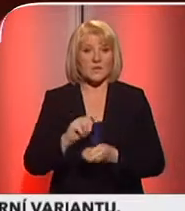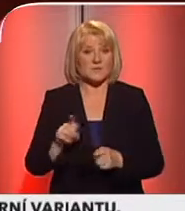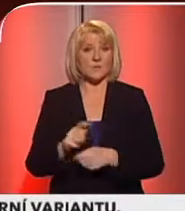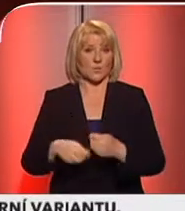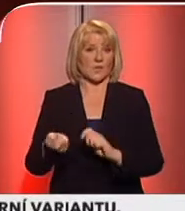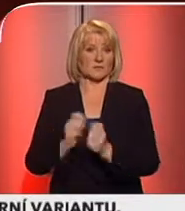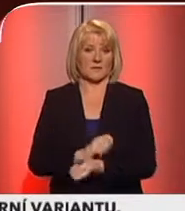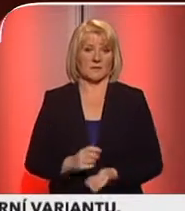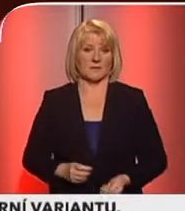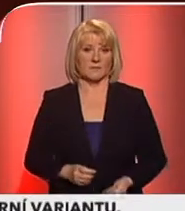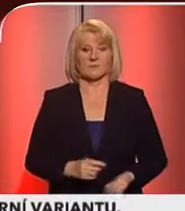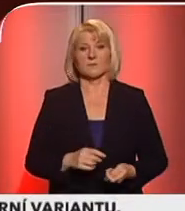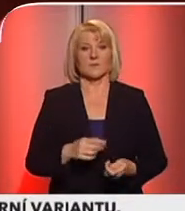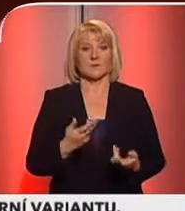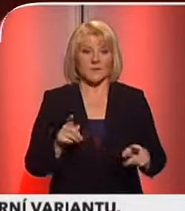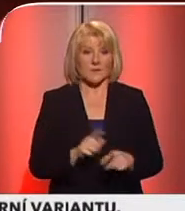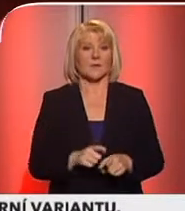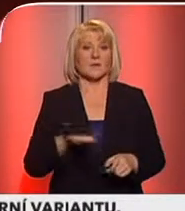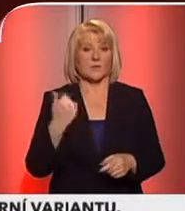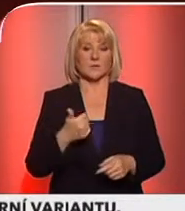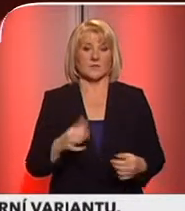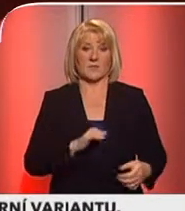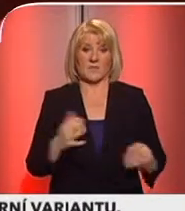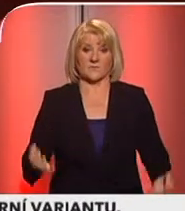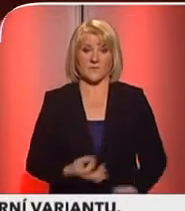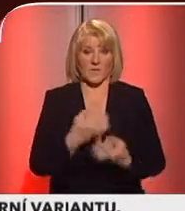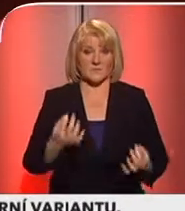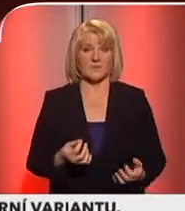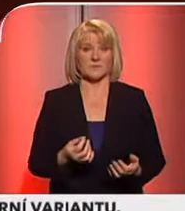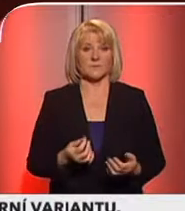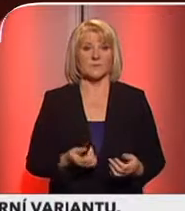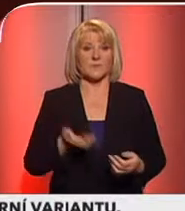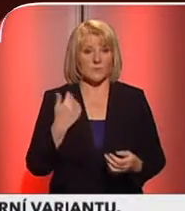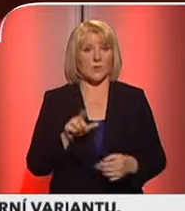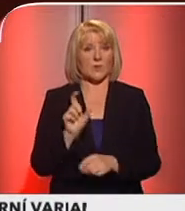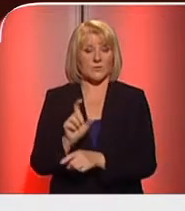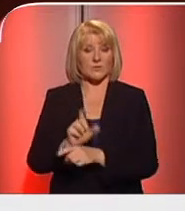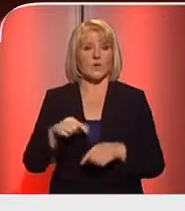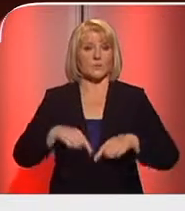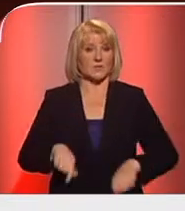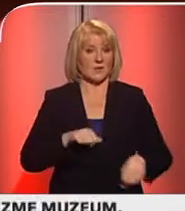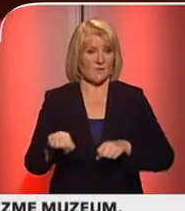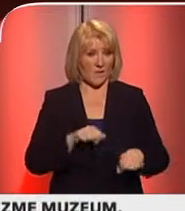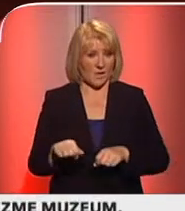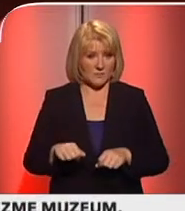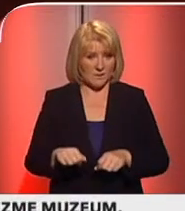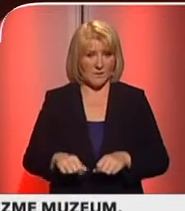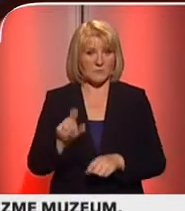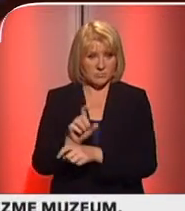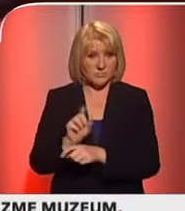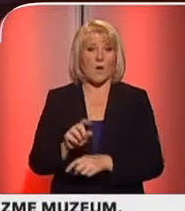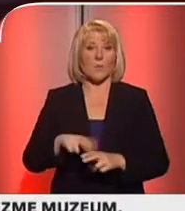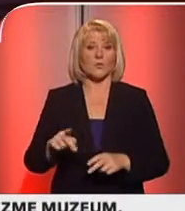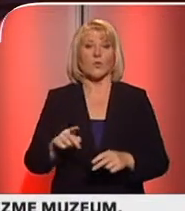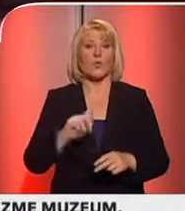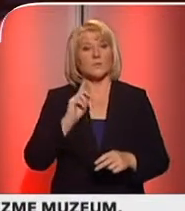říkat, my narážíme. Dokonce tam byla zajímavá věc, že když jsme tohleto vyčítali panu premiérovi, tak on nám sdělil přímo